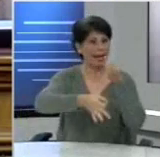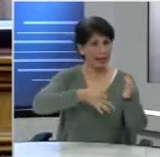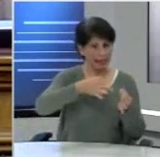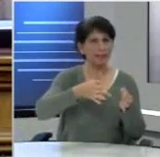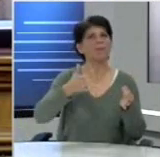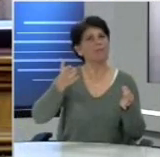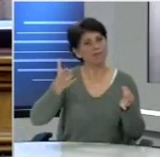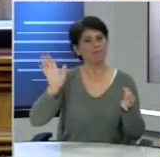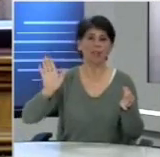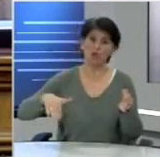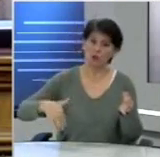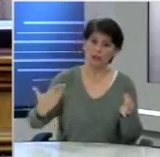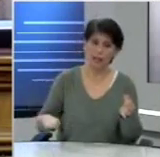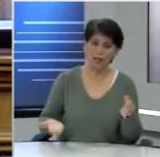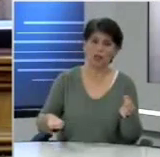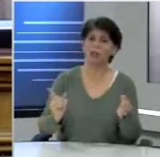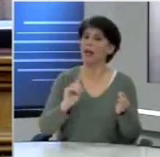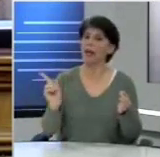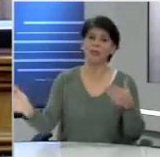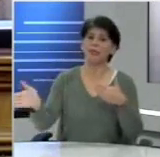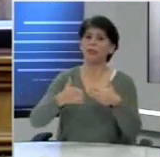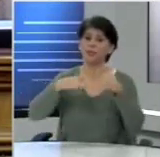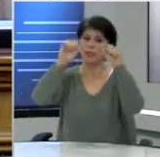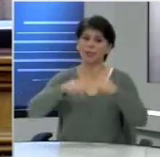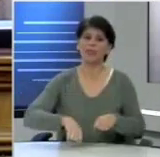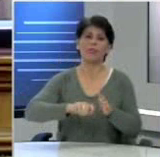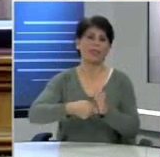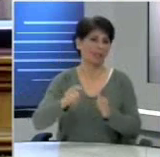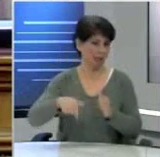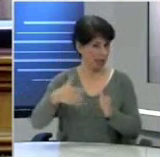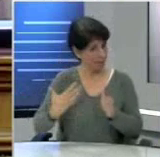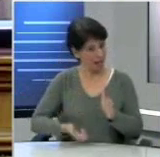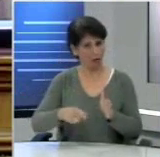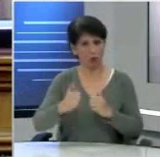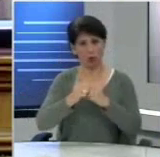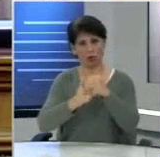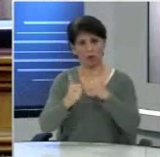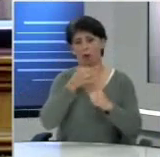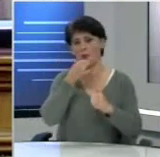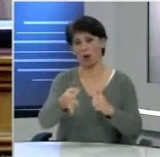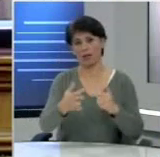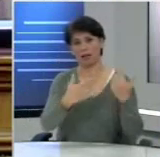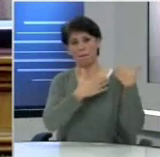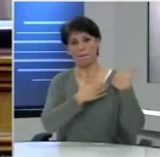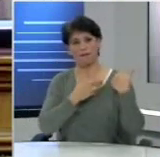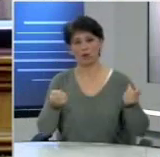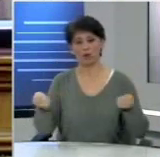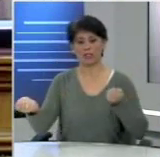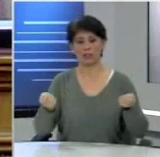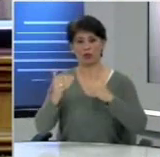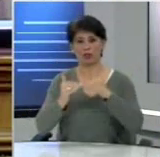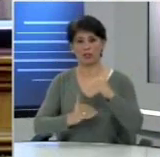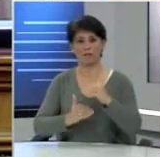τελικά δεν θα κλείσουν οι υπάρχουσες δομές, όπως έλεγε ο υπεύθυνος συντονιστής